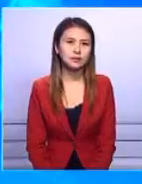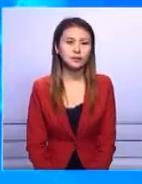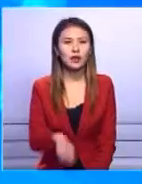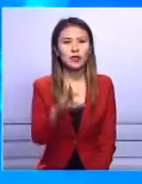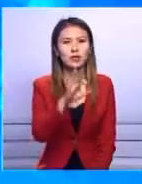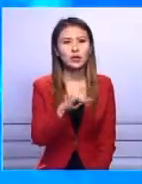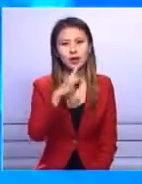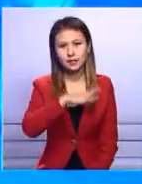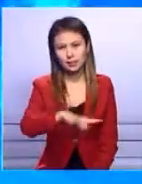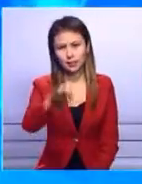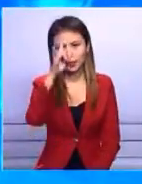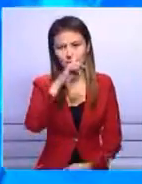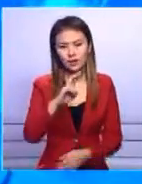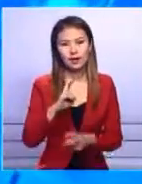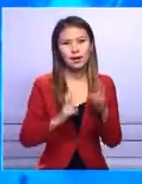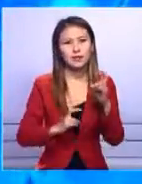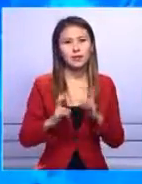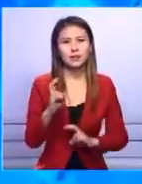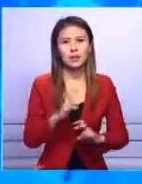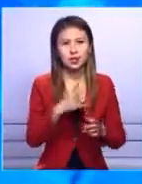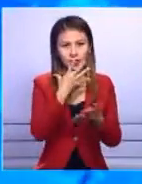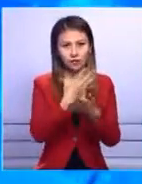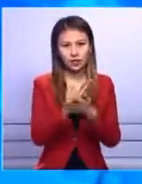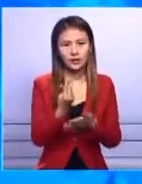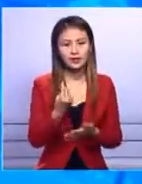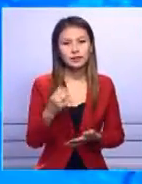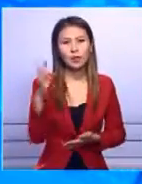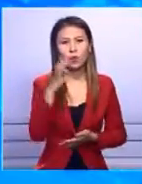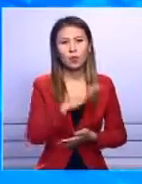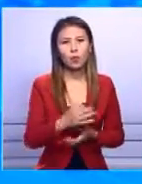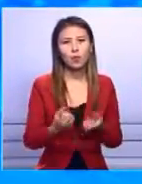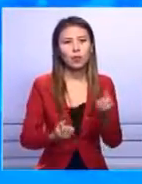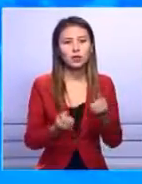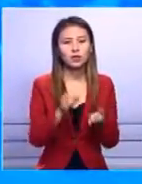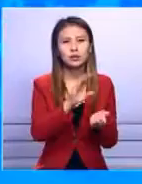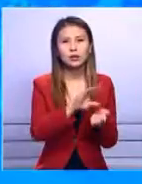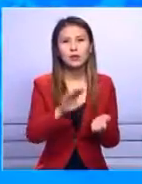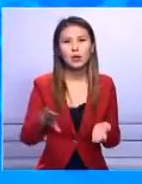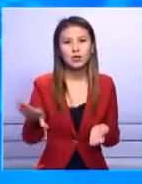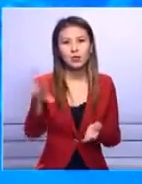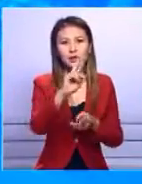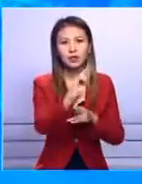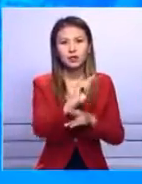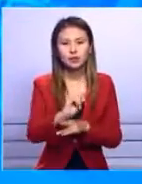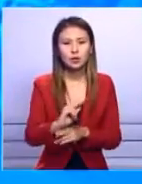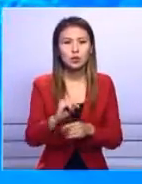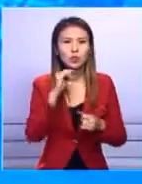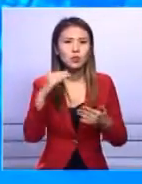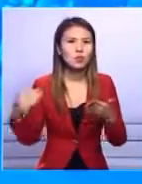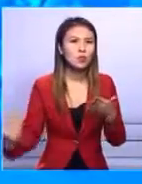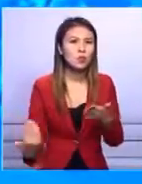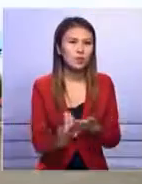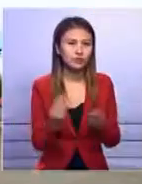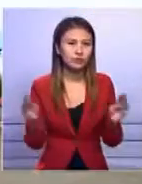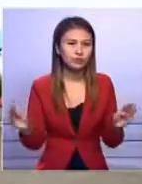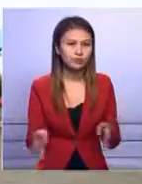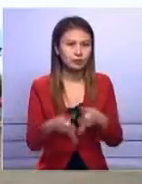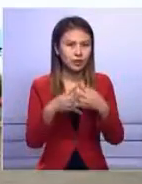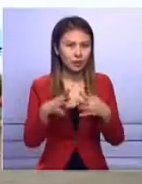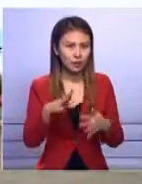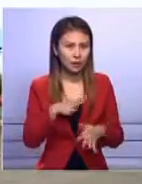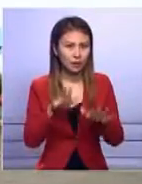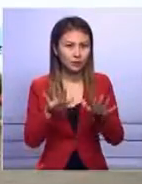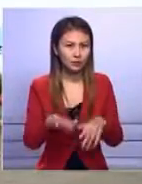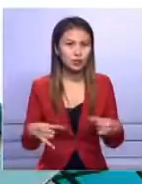Ал шығыс қазақстандық кәсіпкер өз қаржысына автобекетті күрделі жөндеуден өткізіп, жаңаша жаңғыртып берді. Қалбата ауылында жолаушылар